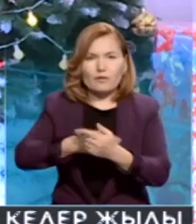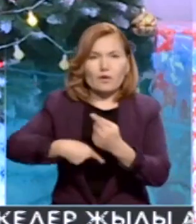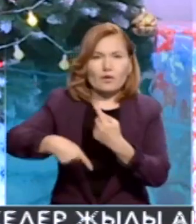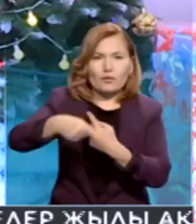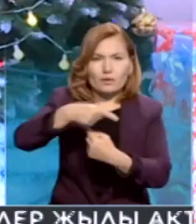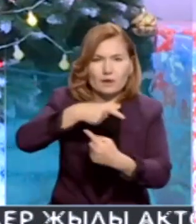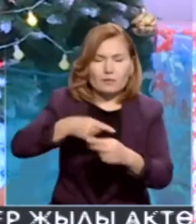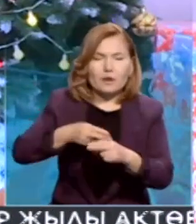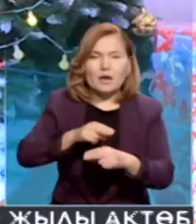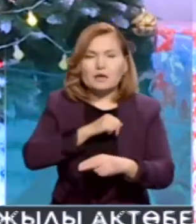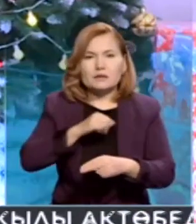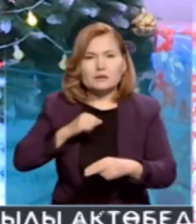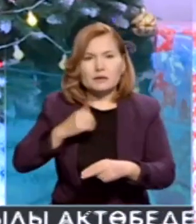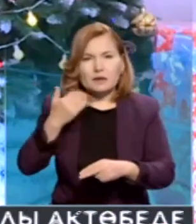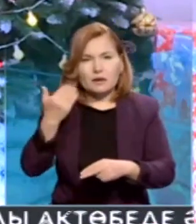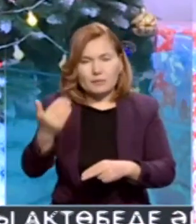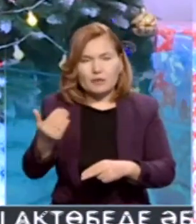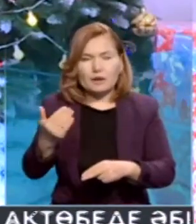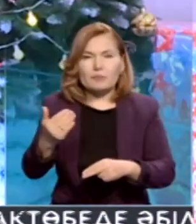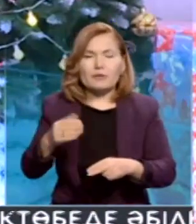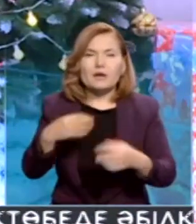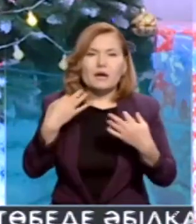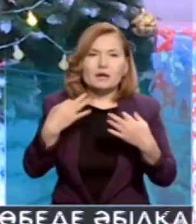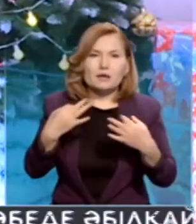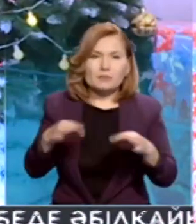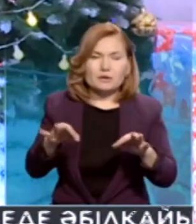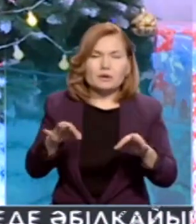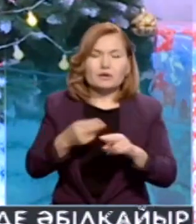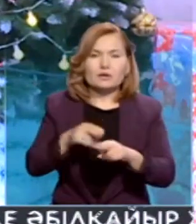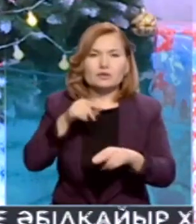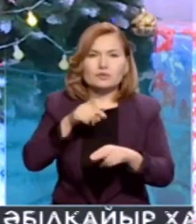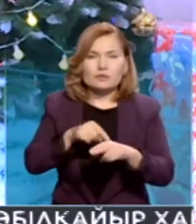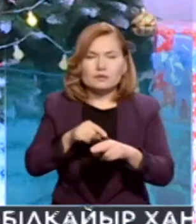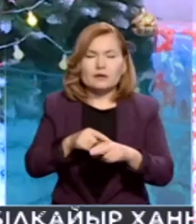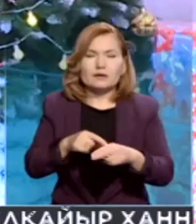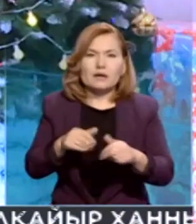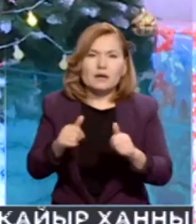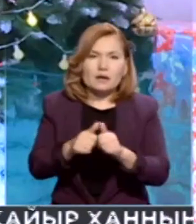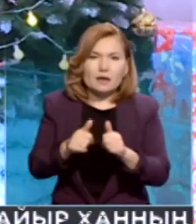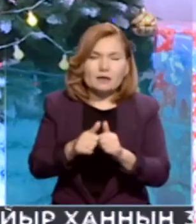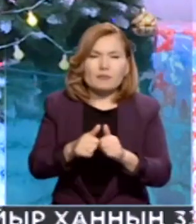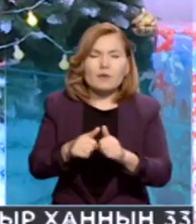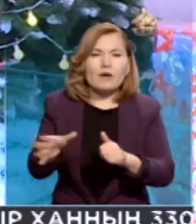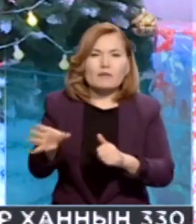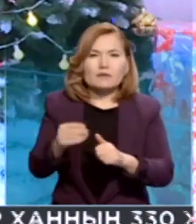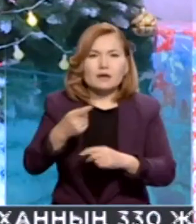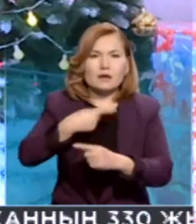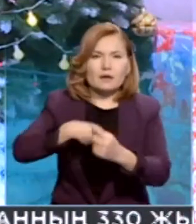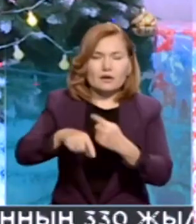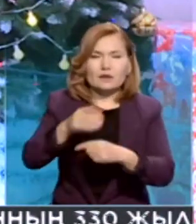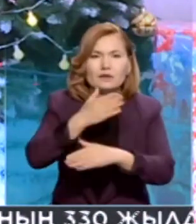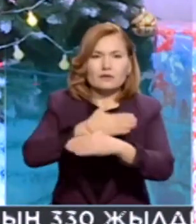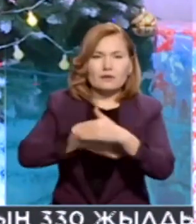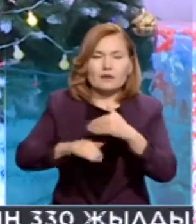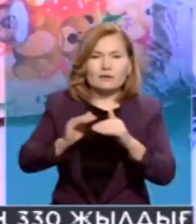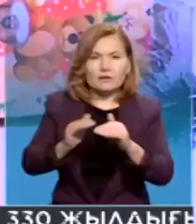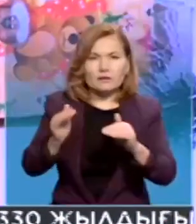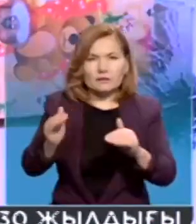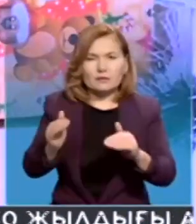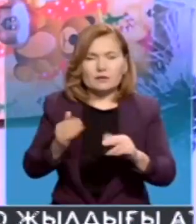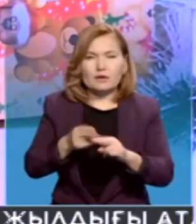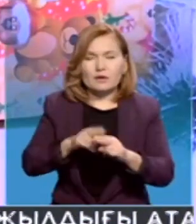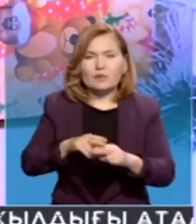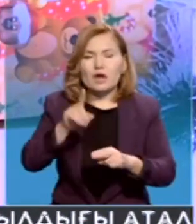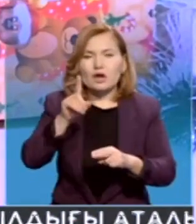Олар өздері ем еркін сезеді, осы қысылмайды. Ол өздерінің ортасы ғой.